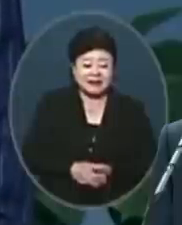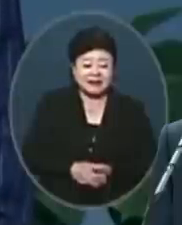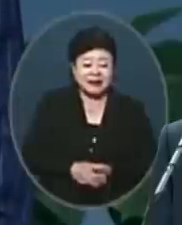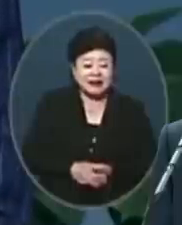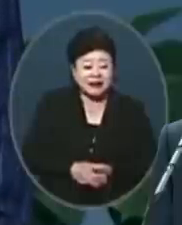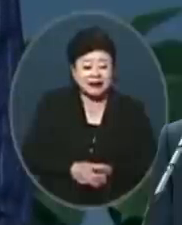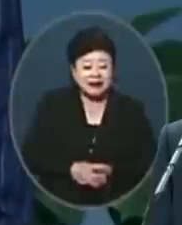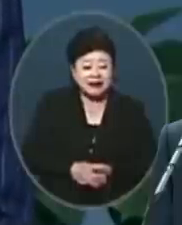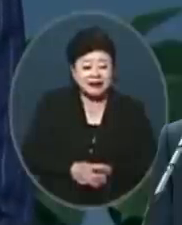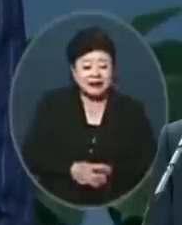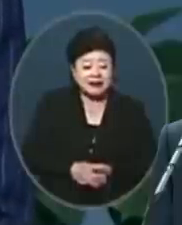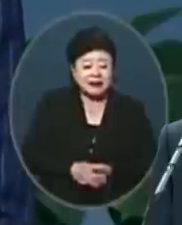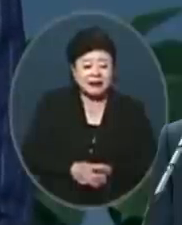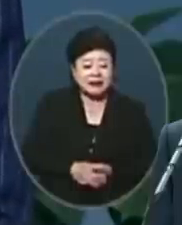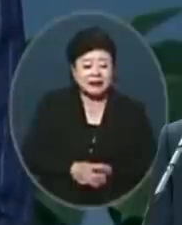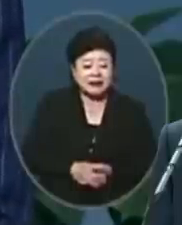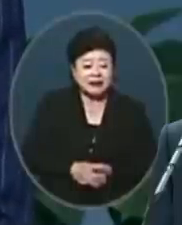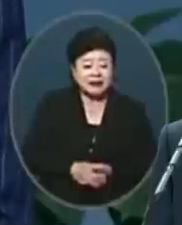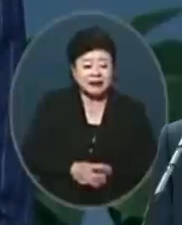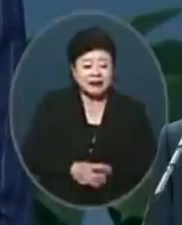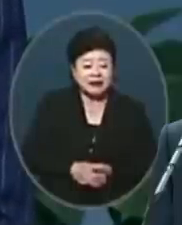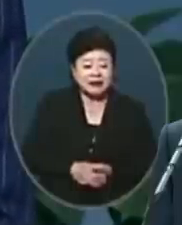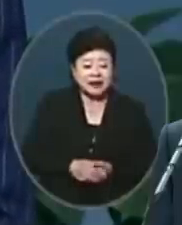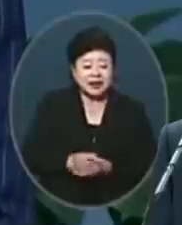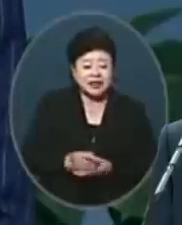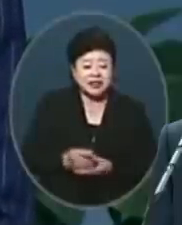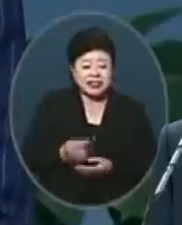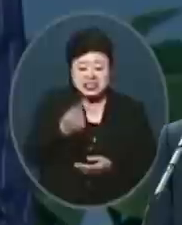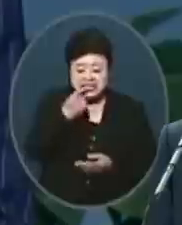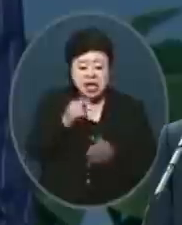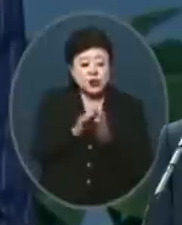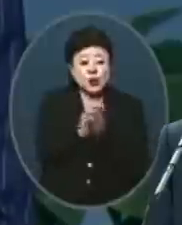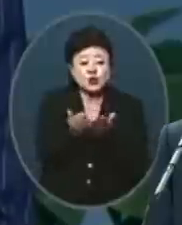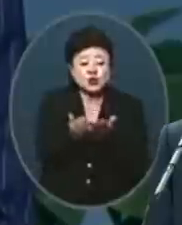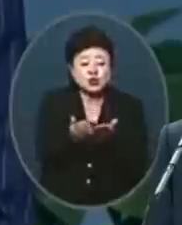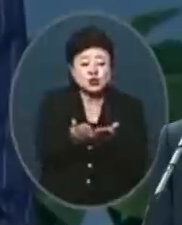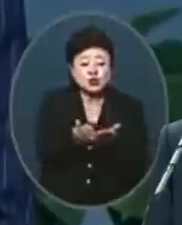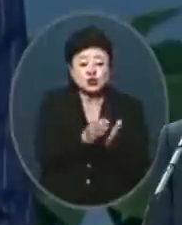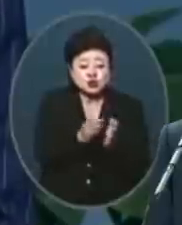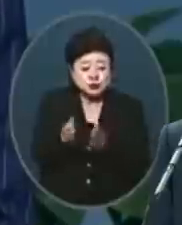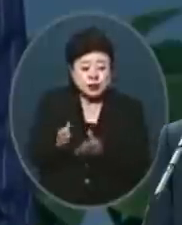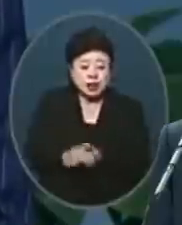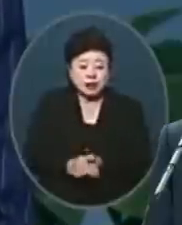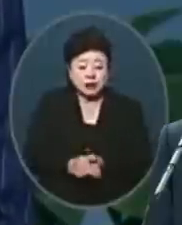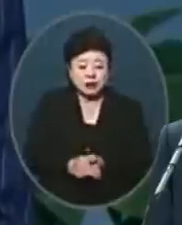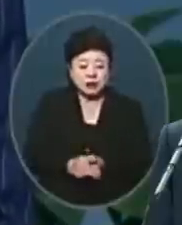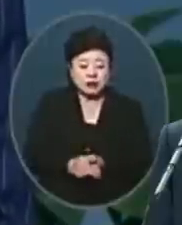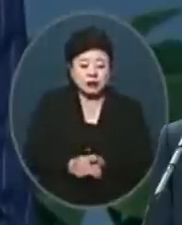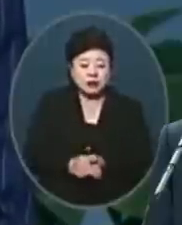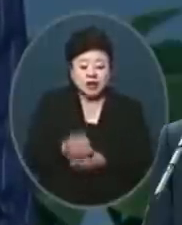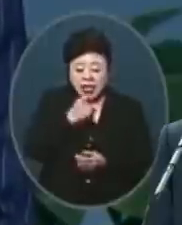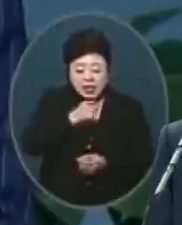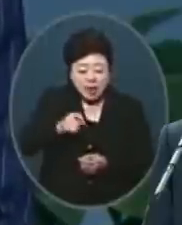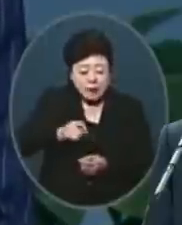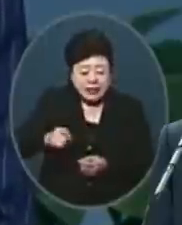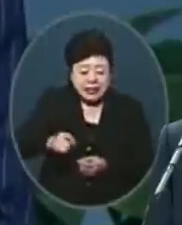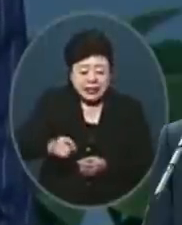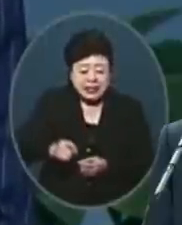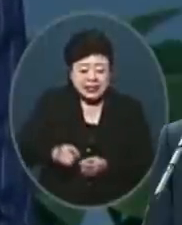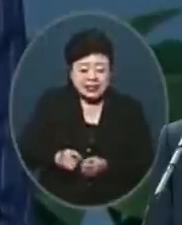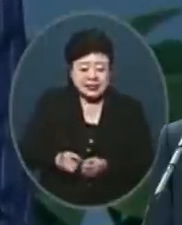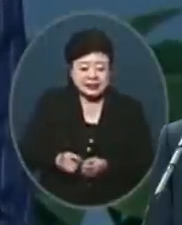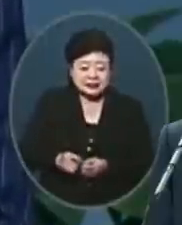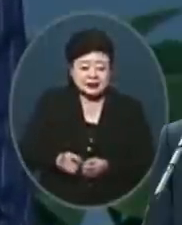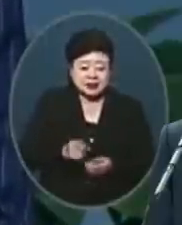공책을 준비하십시오. 공책을 준비하지 공책을 여러 번 권하고 연필을 몇 자루